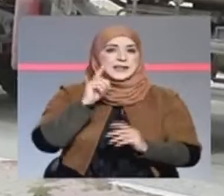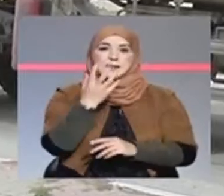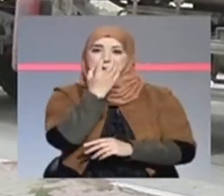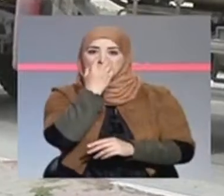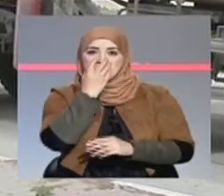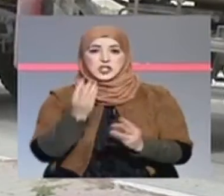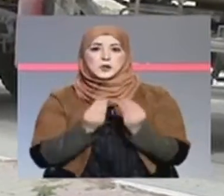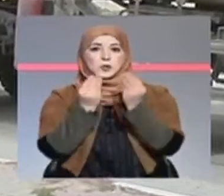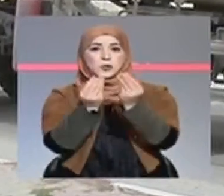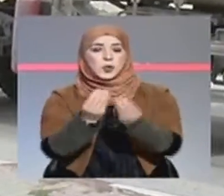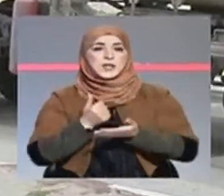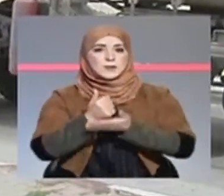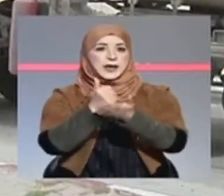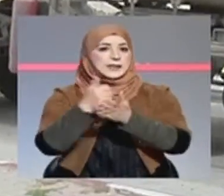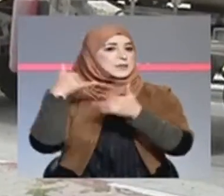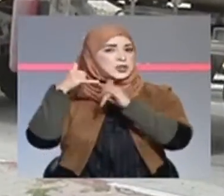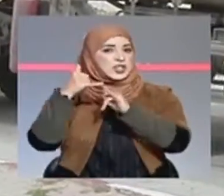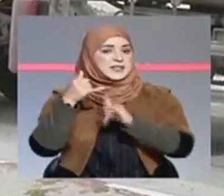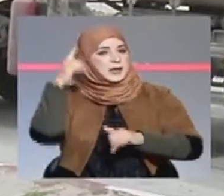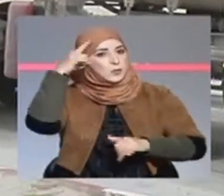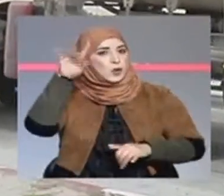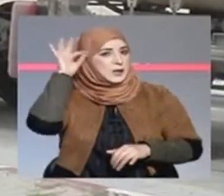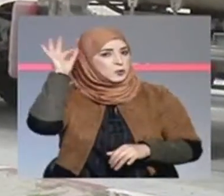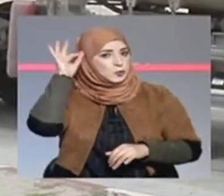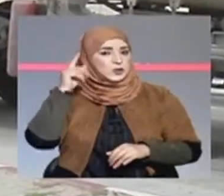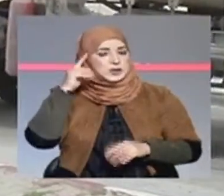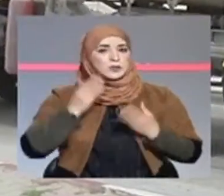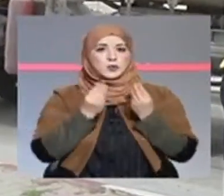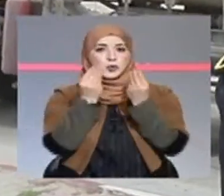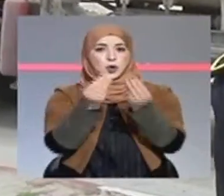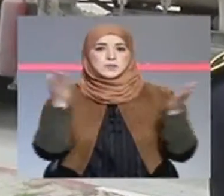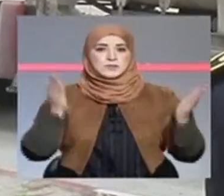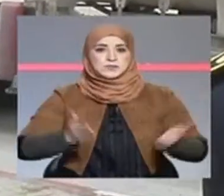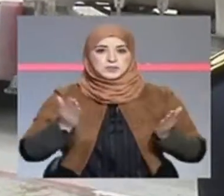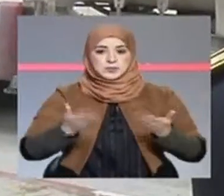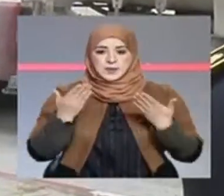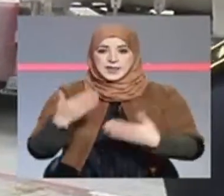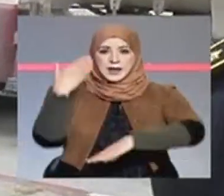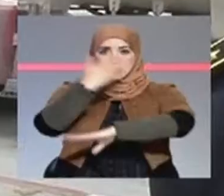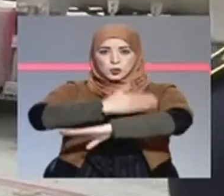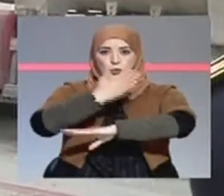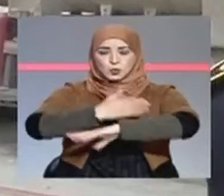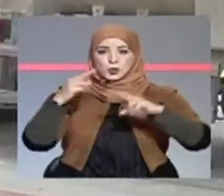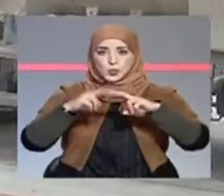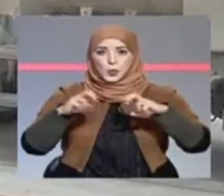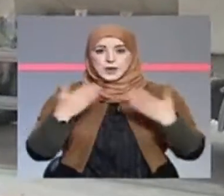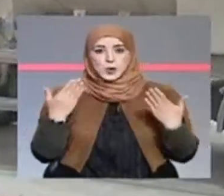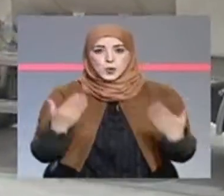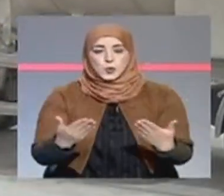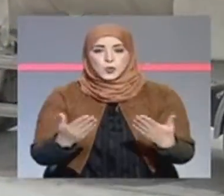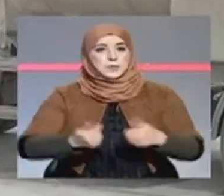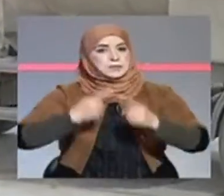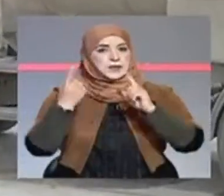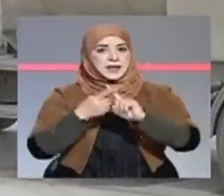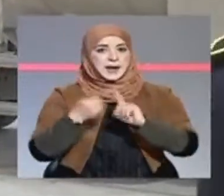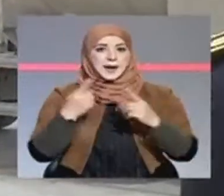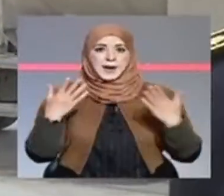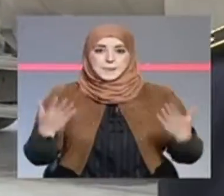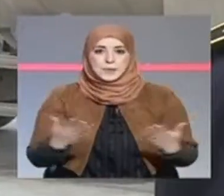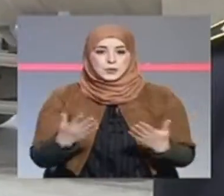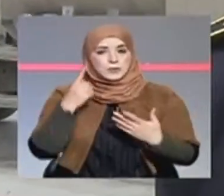للوصول المستشفى وانا يعني دور كبير وحاولنا